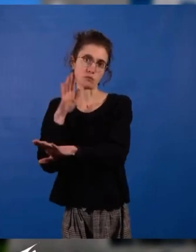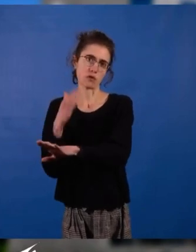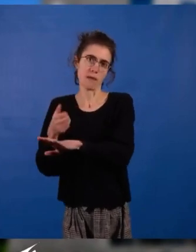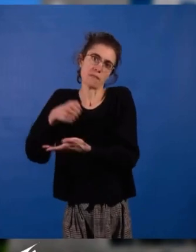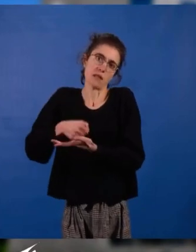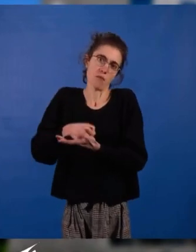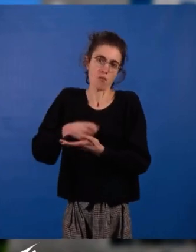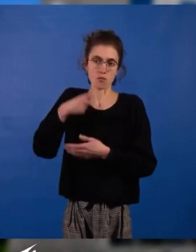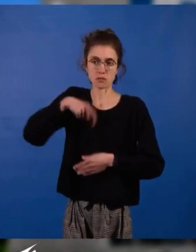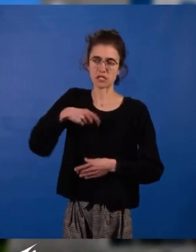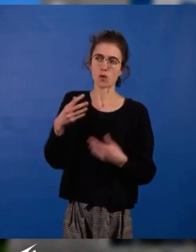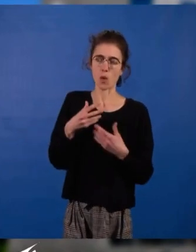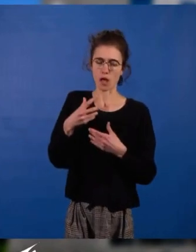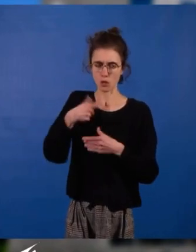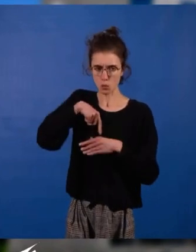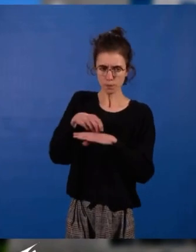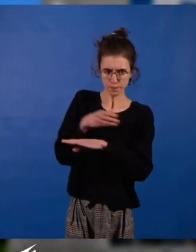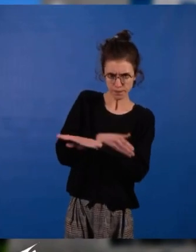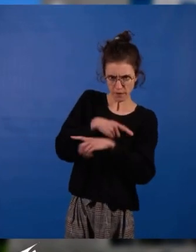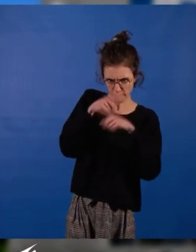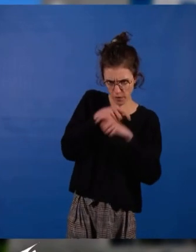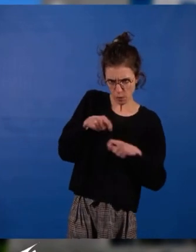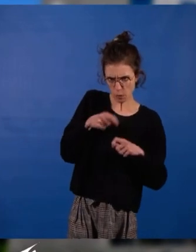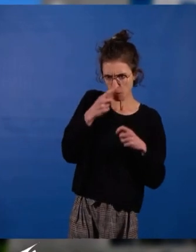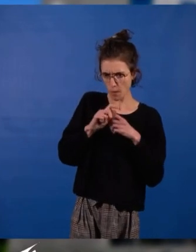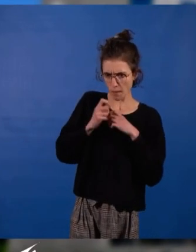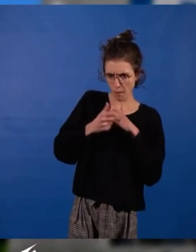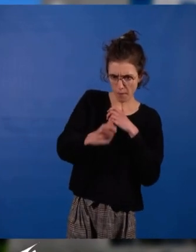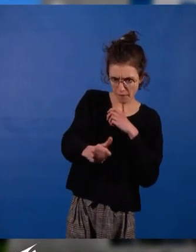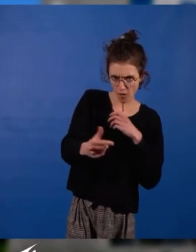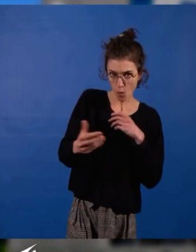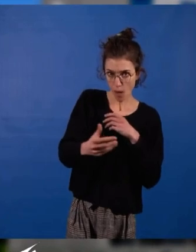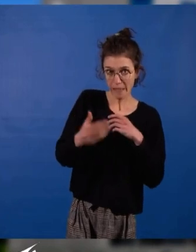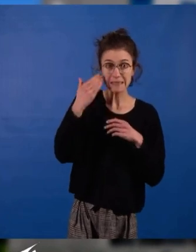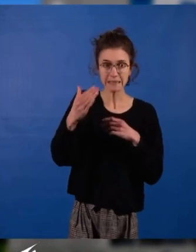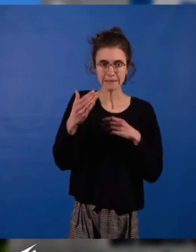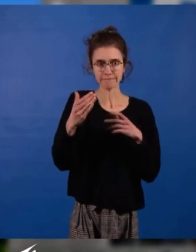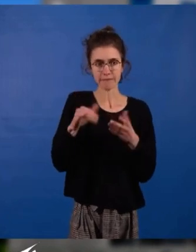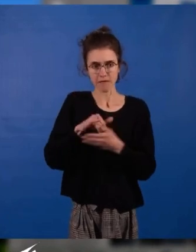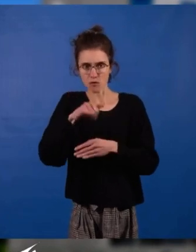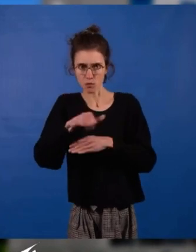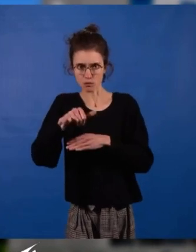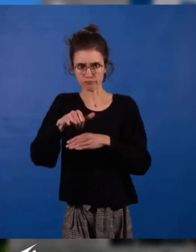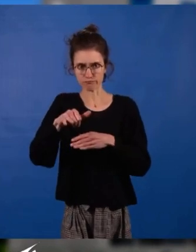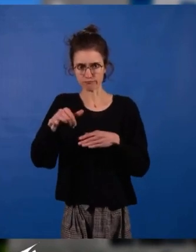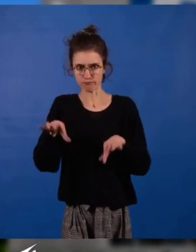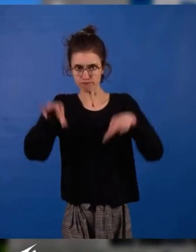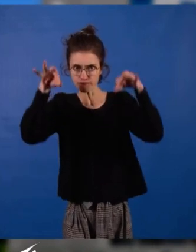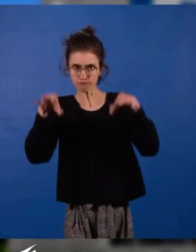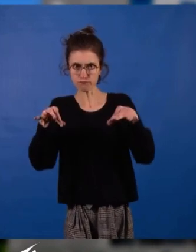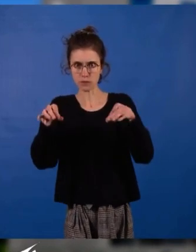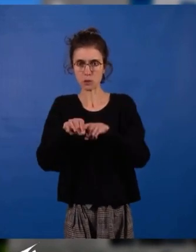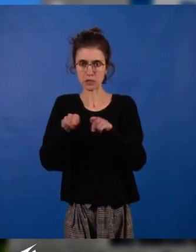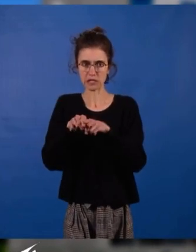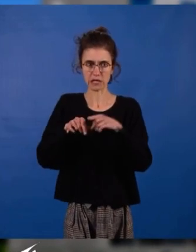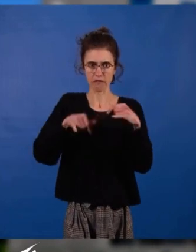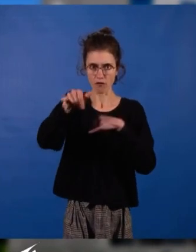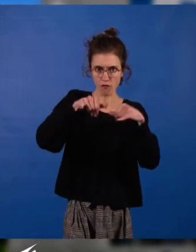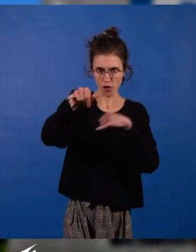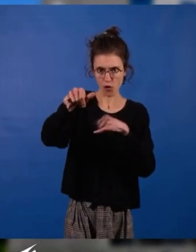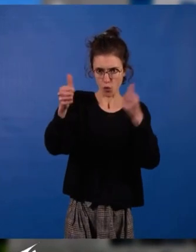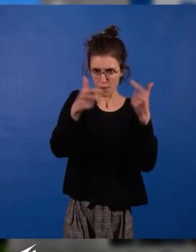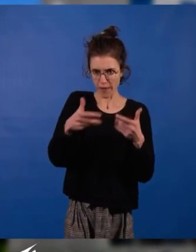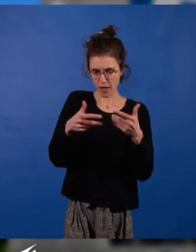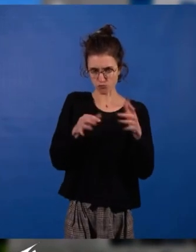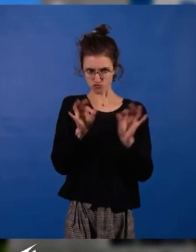l'intérêt économique, mais aussi sanitaire et écologique d'une extension du couvre-feu et d'une régulation du nombre de vols. Mais vous le savez, et